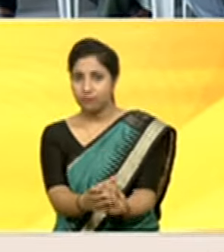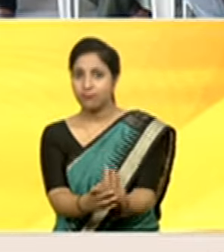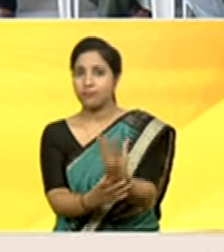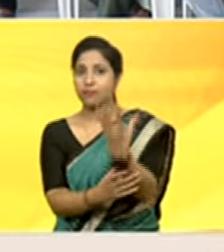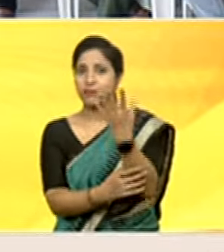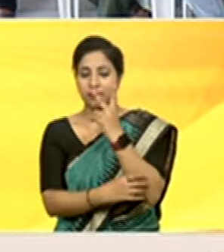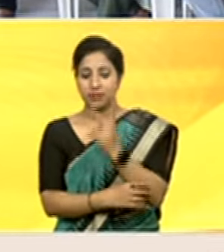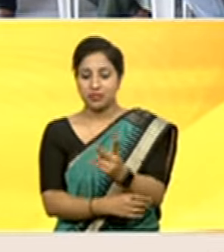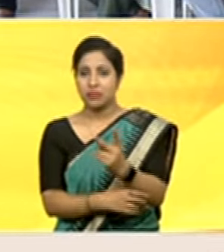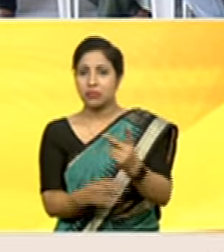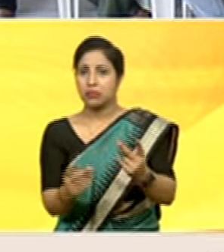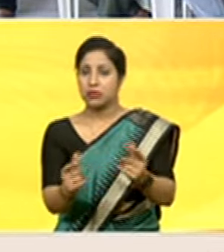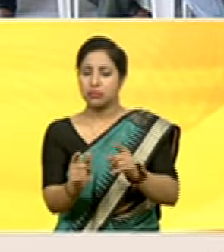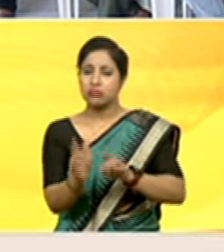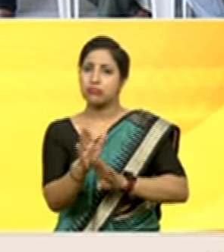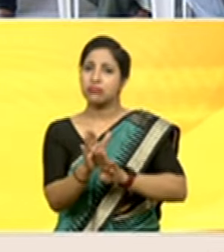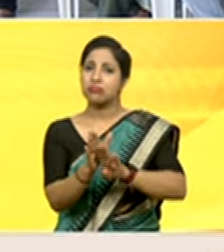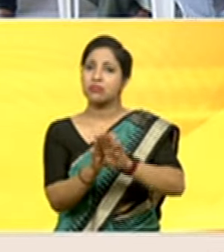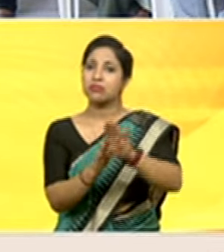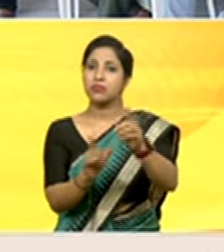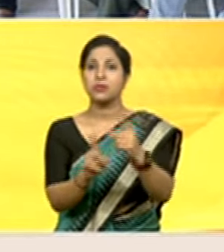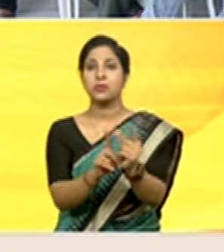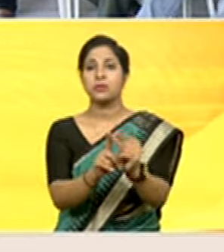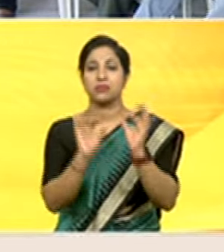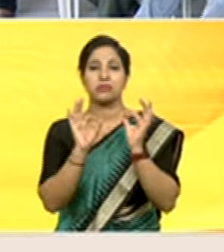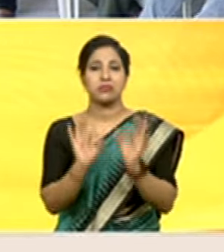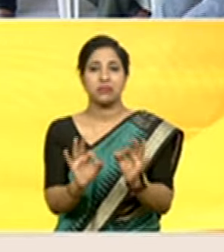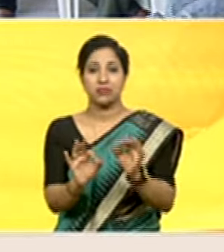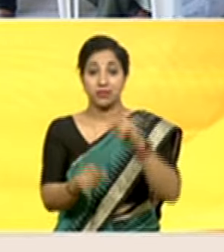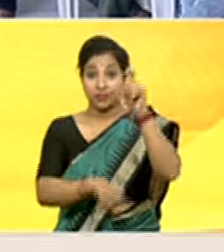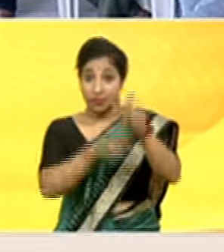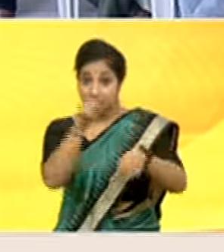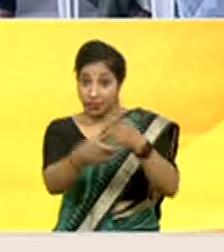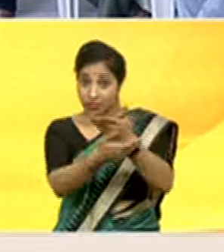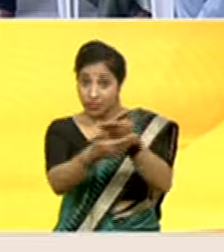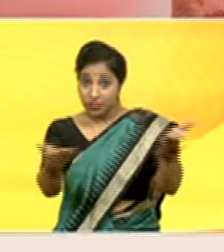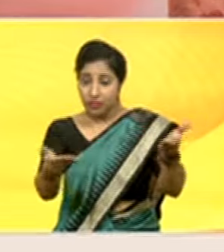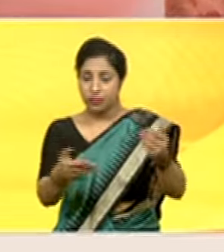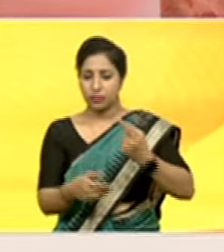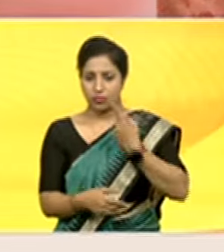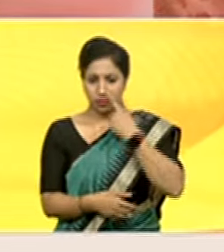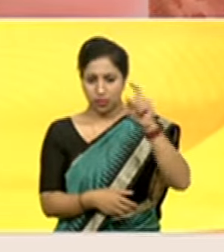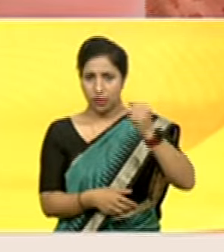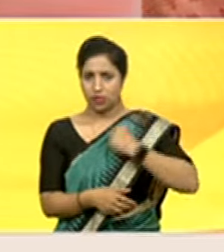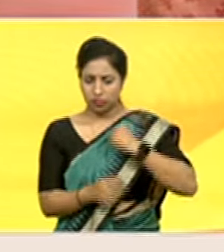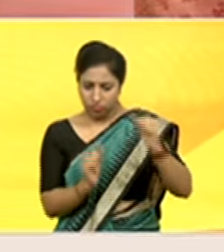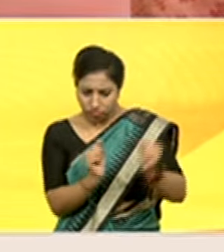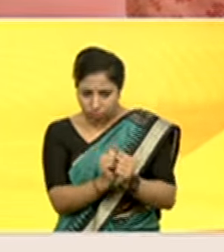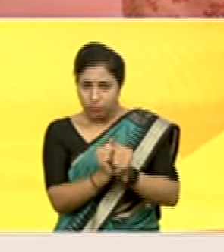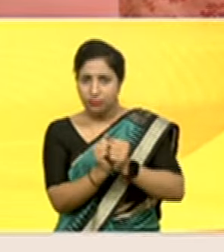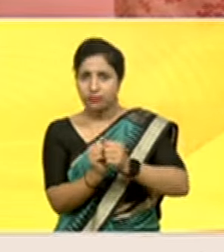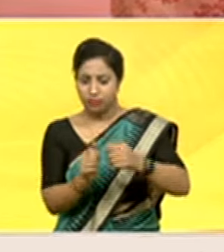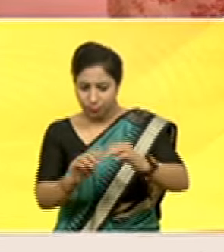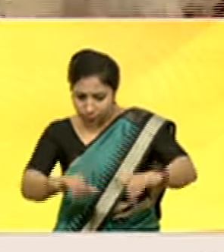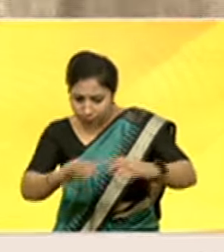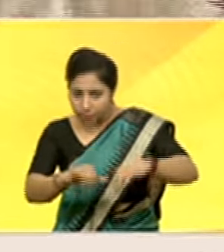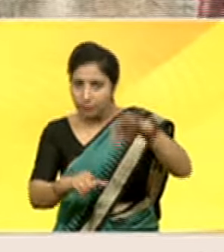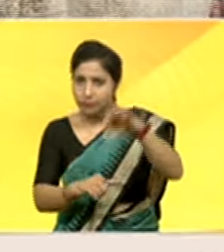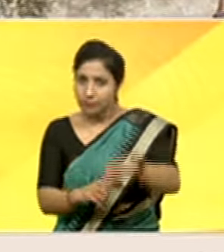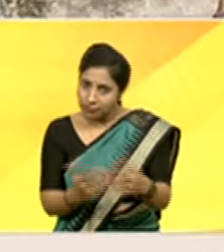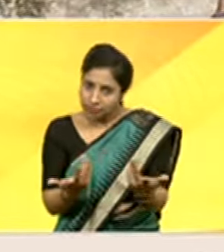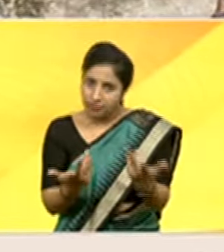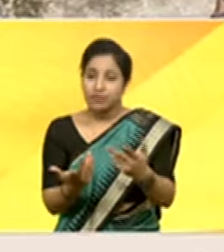तेजी से आगे बढ़ रहा है लोग अपनी मा के साथ या फिर